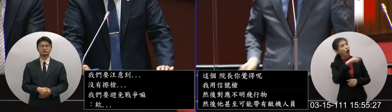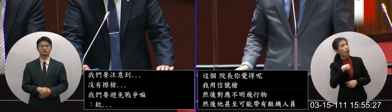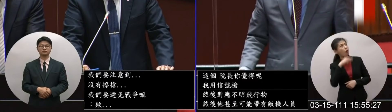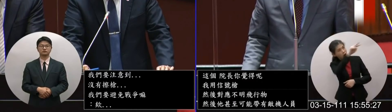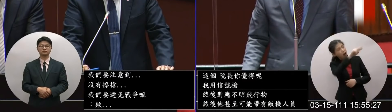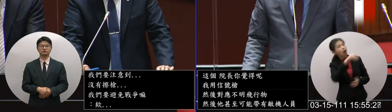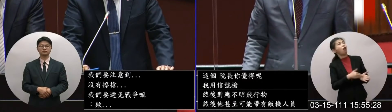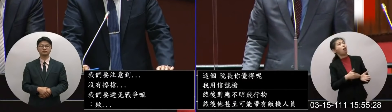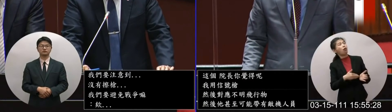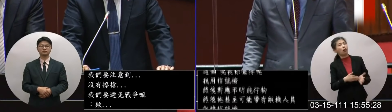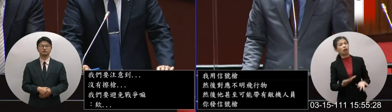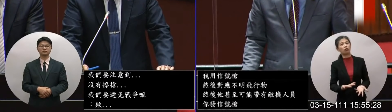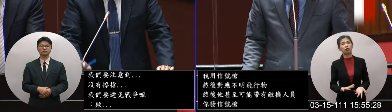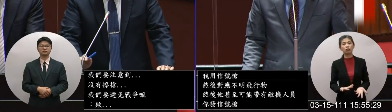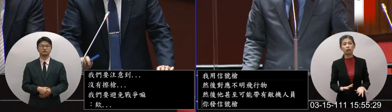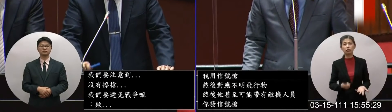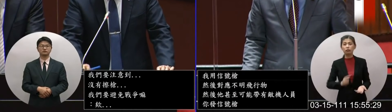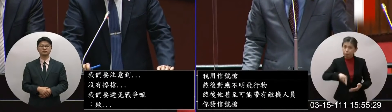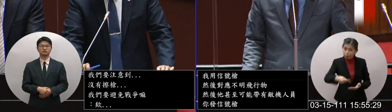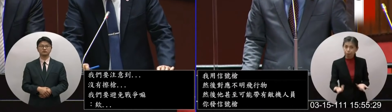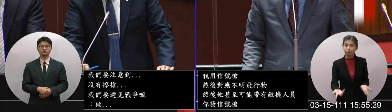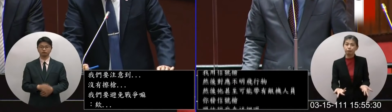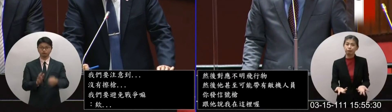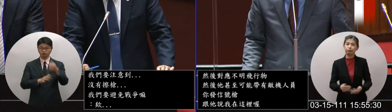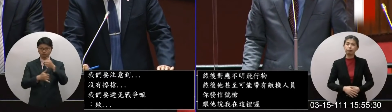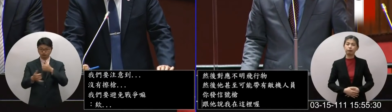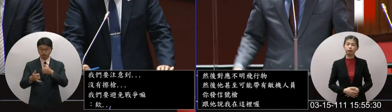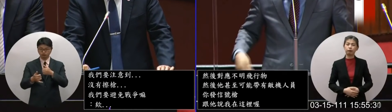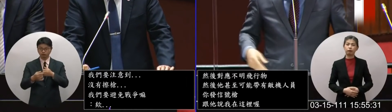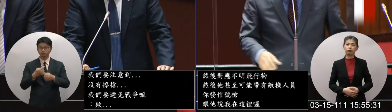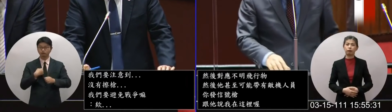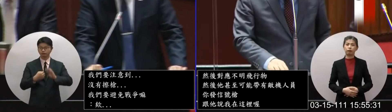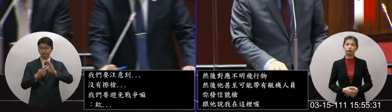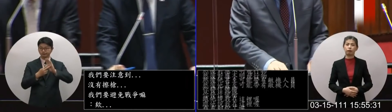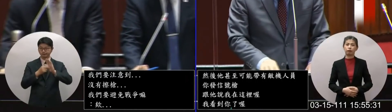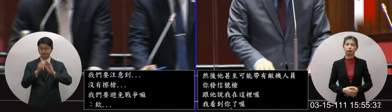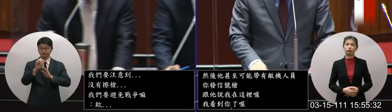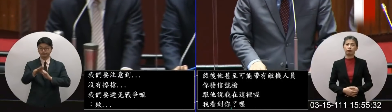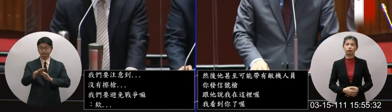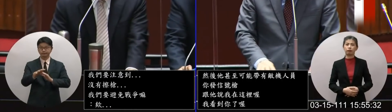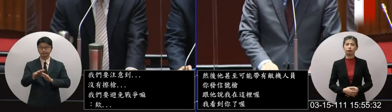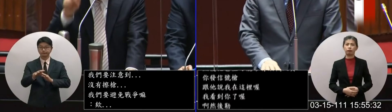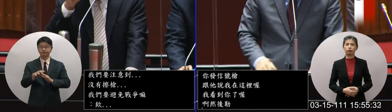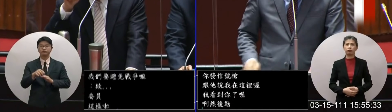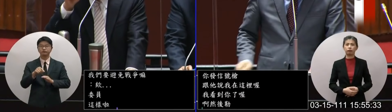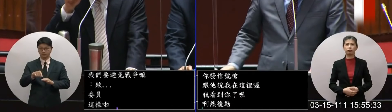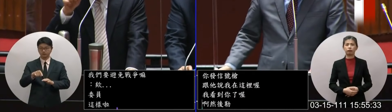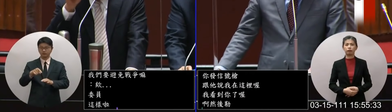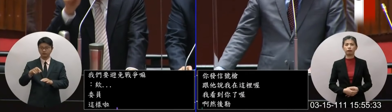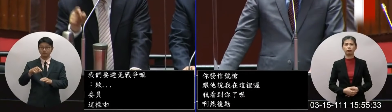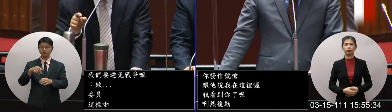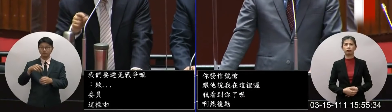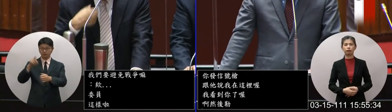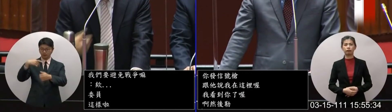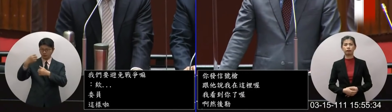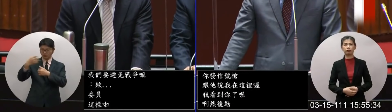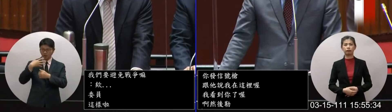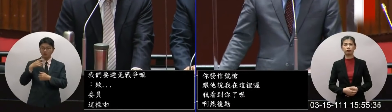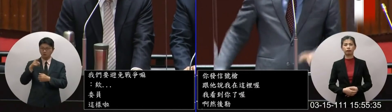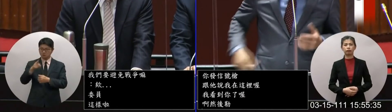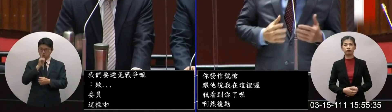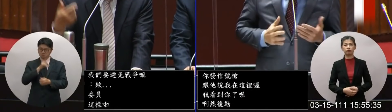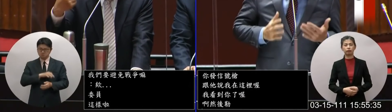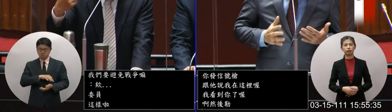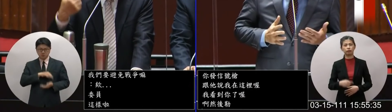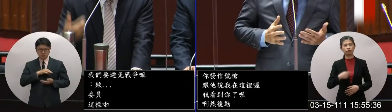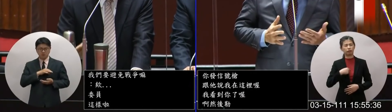到你了哦，然后呢？ 委员这样啦， 啊， 你这个 你这个指教这样子的忧心是对的啦。